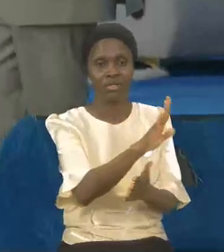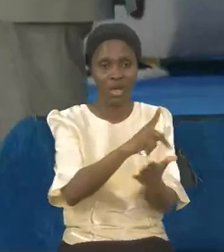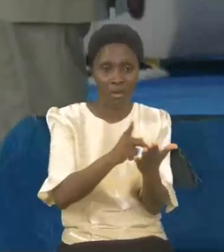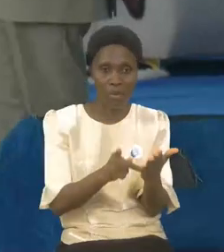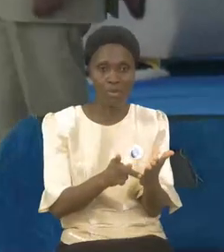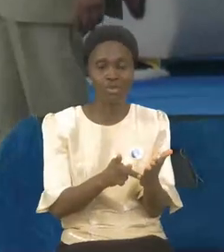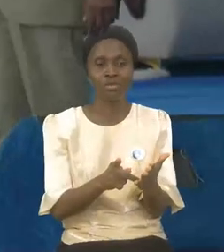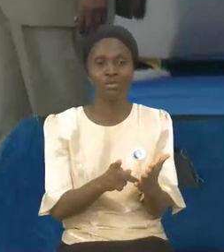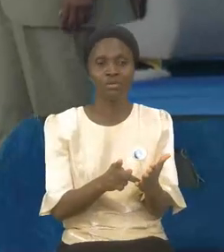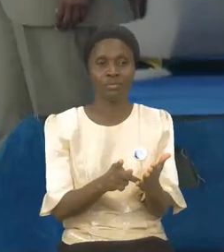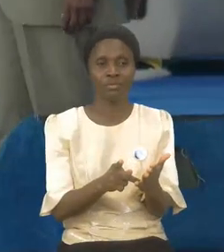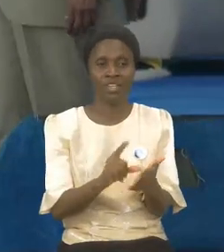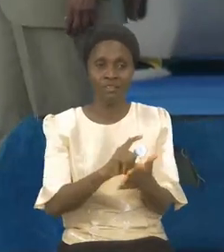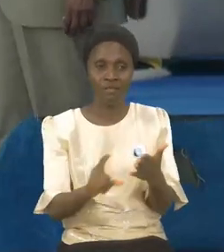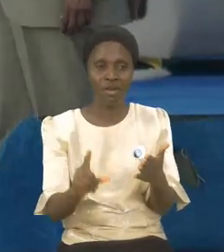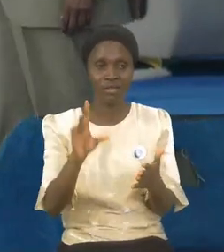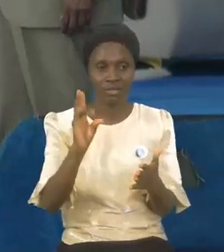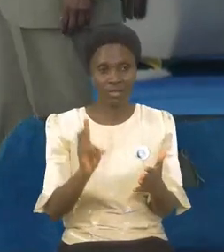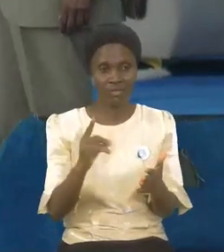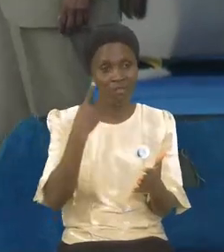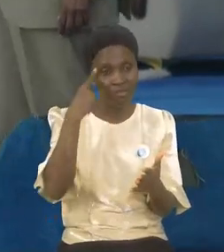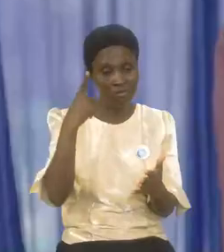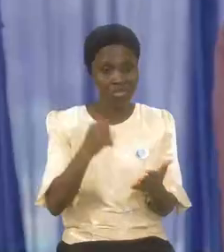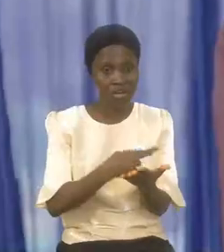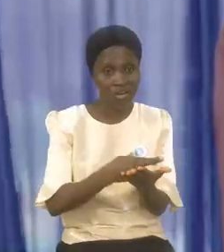ont en partage. Le verset 7.